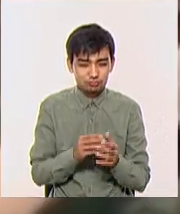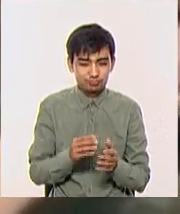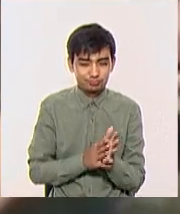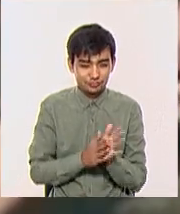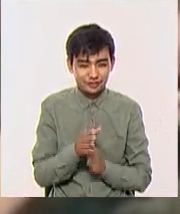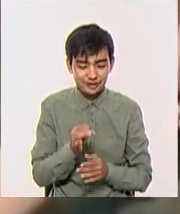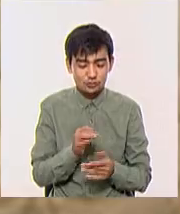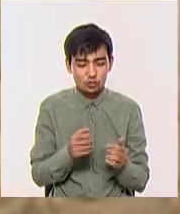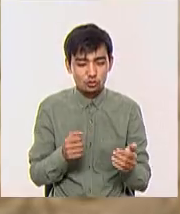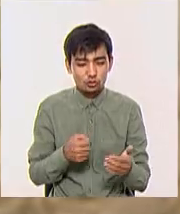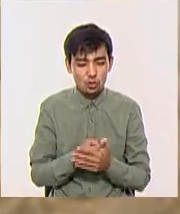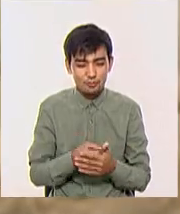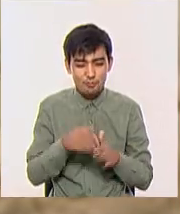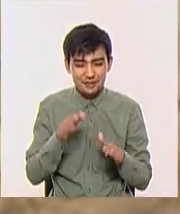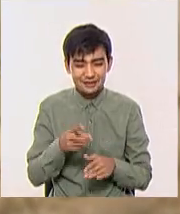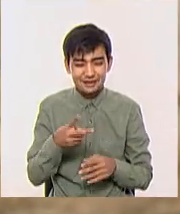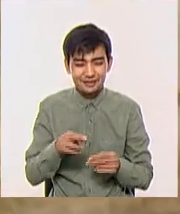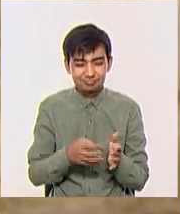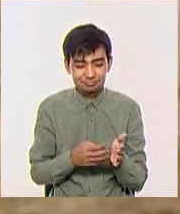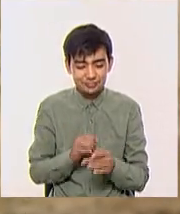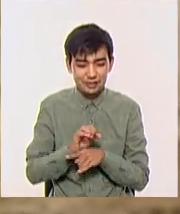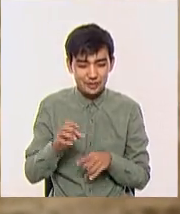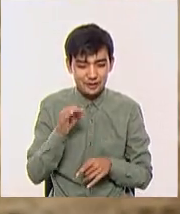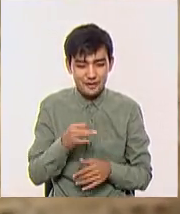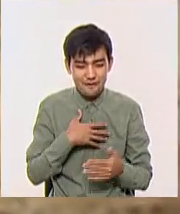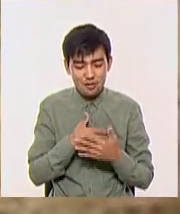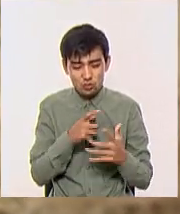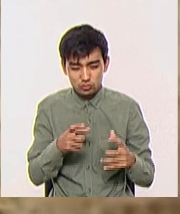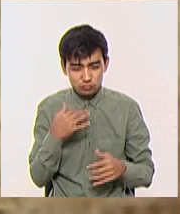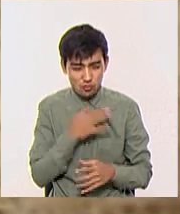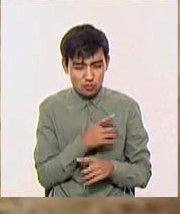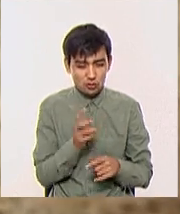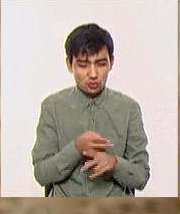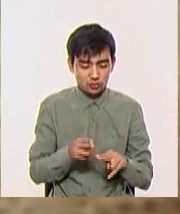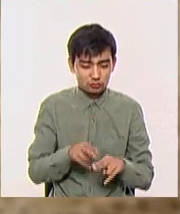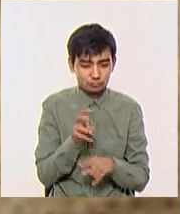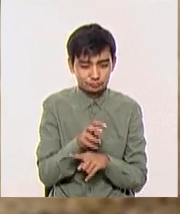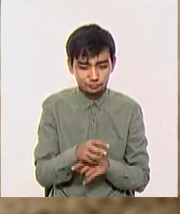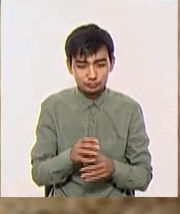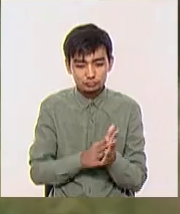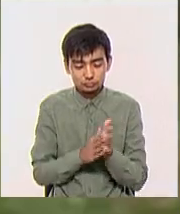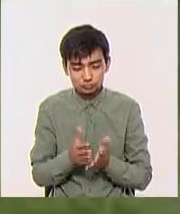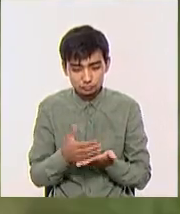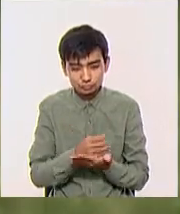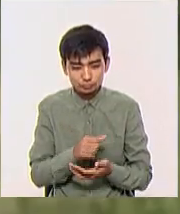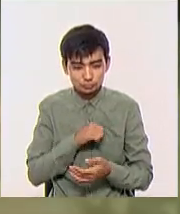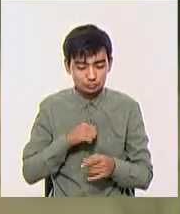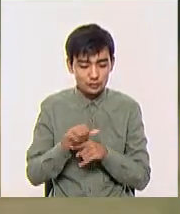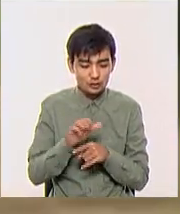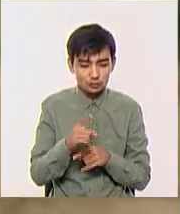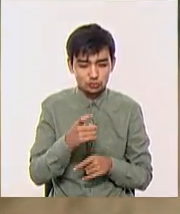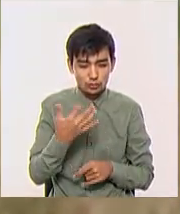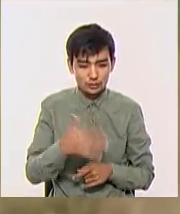его до адресата. Во многих регионах активизировались волонтеры, которые поездами отправляют сено. Добровольцы уже направили